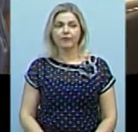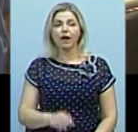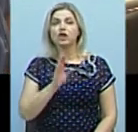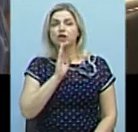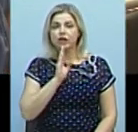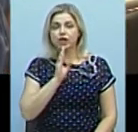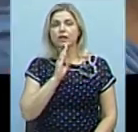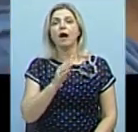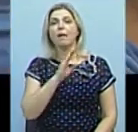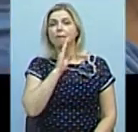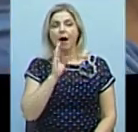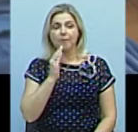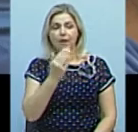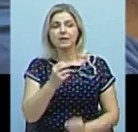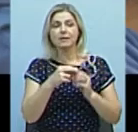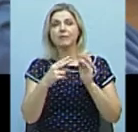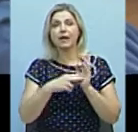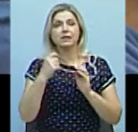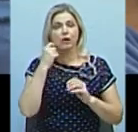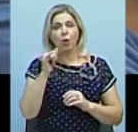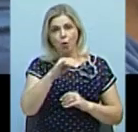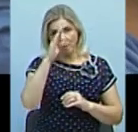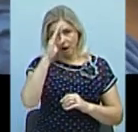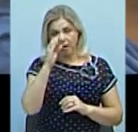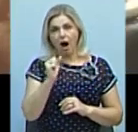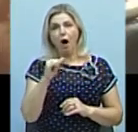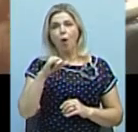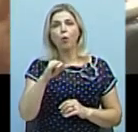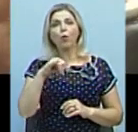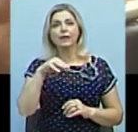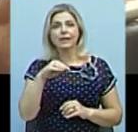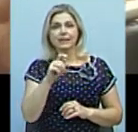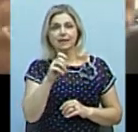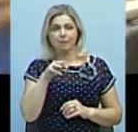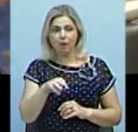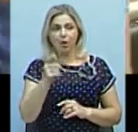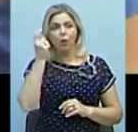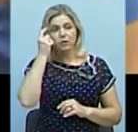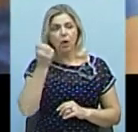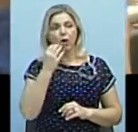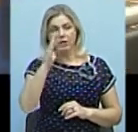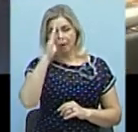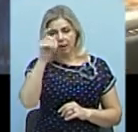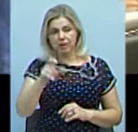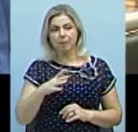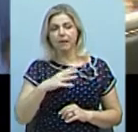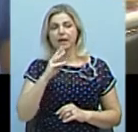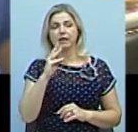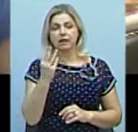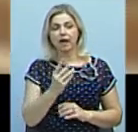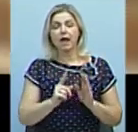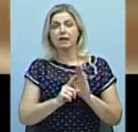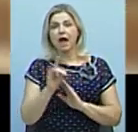мати 17-річного Данила Пустовойтова. У хлопця аутизм. Дізналася про це, коли дитині було 3 роки. Тоді ж розпочав